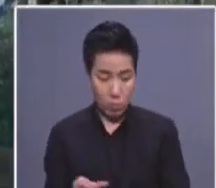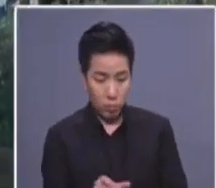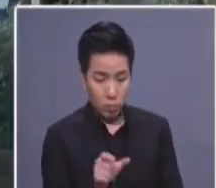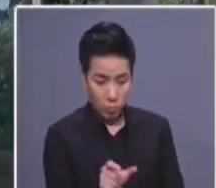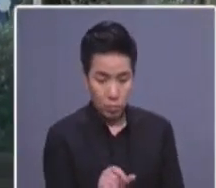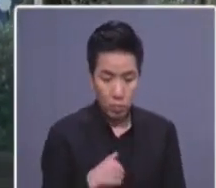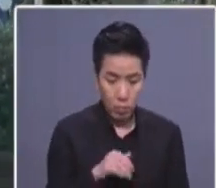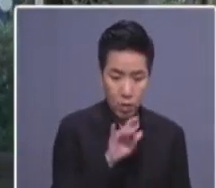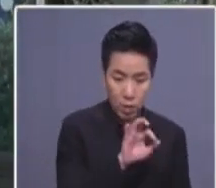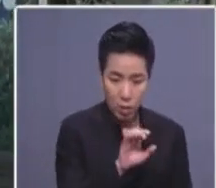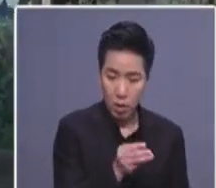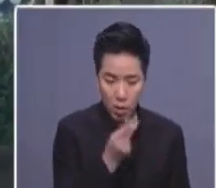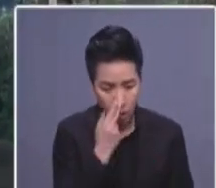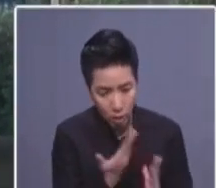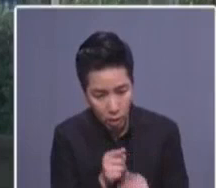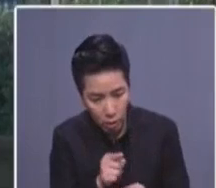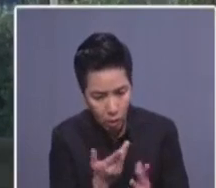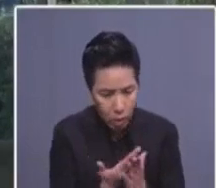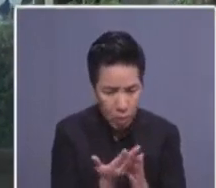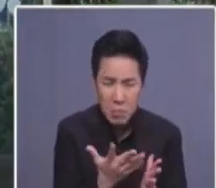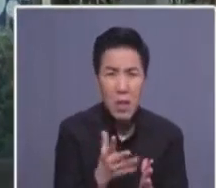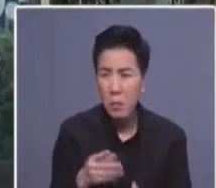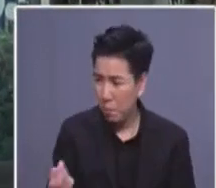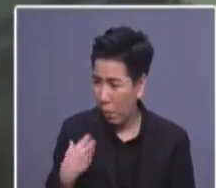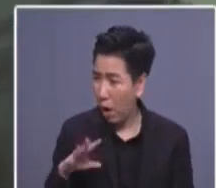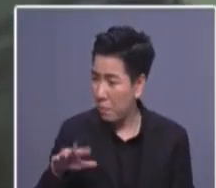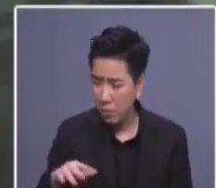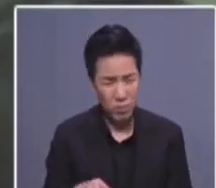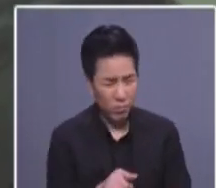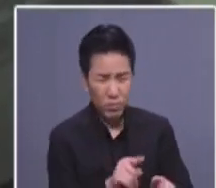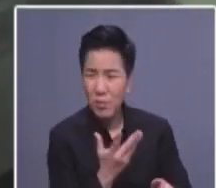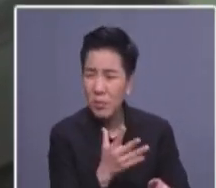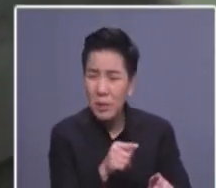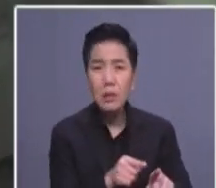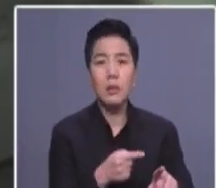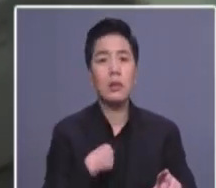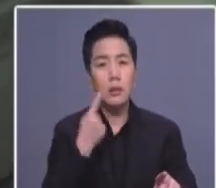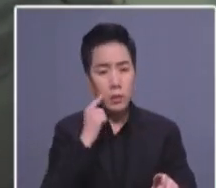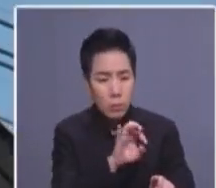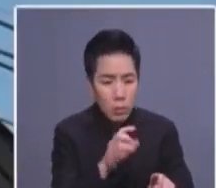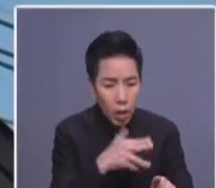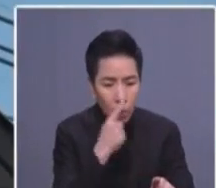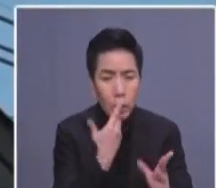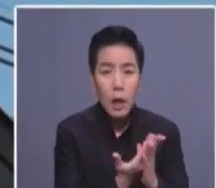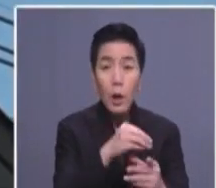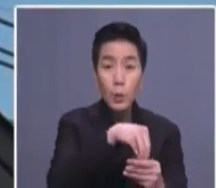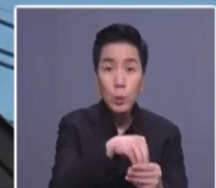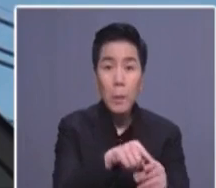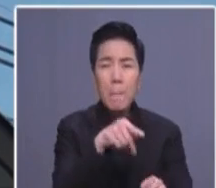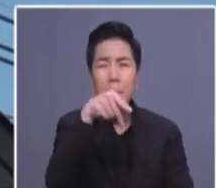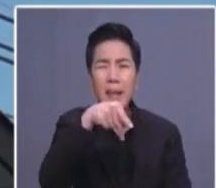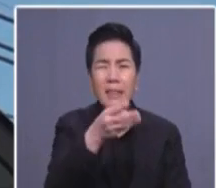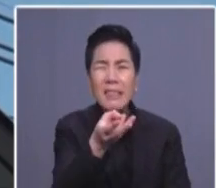ณป้าเนี่ยไปกดปรากฏว่าเงินเนี่ยมันไม่ได้มี 5,000 กว่าบาทที่คุณป้าบอกนะฮะเขาไปกดเนี่ยเขาบอกว่ามันมีเงินอยู่ประมาณ